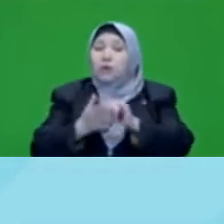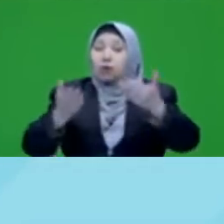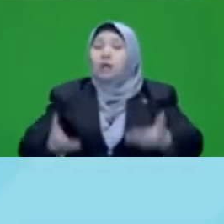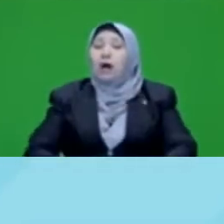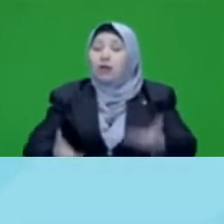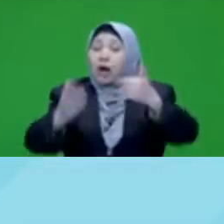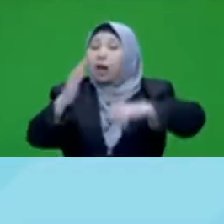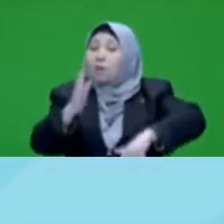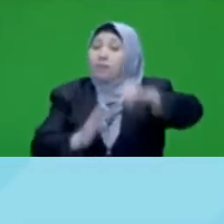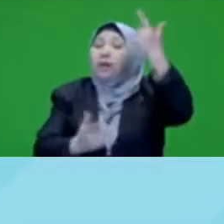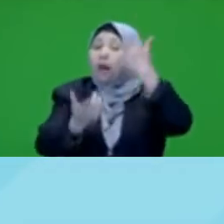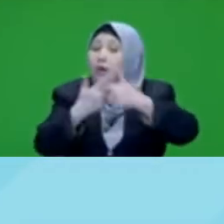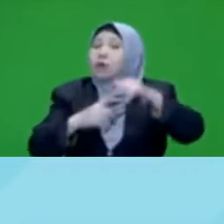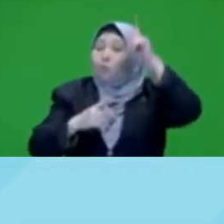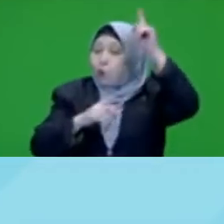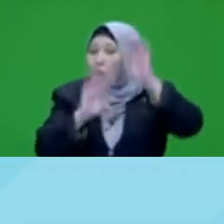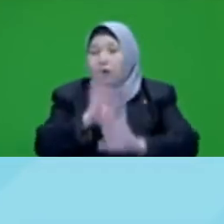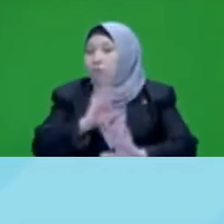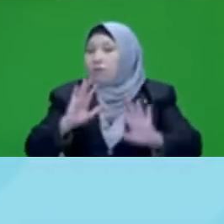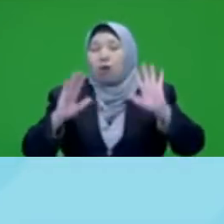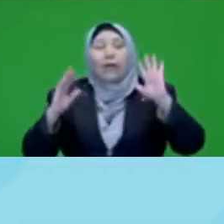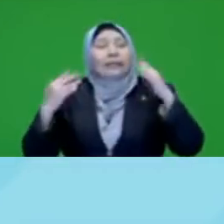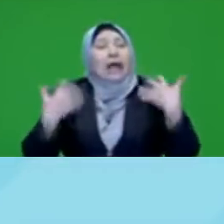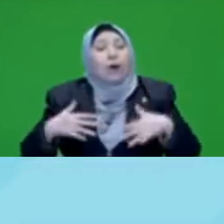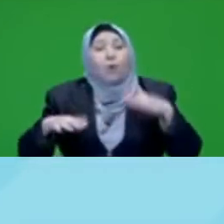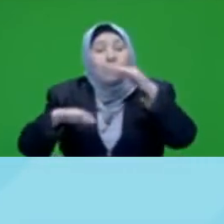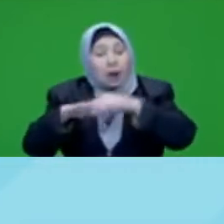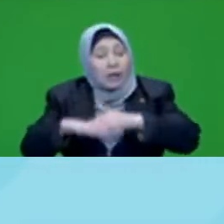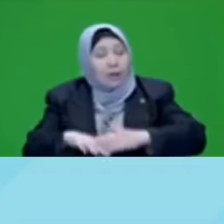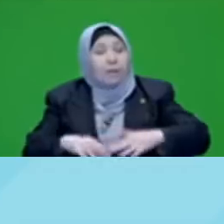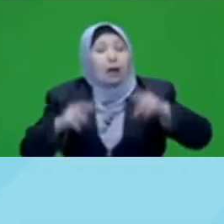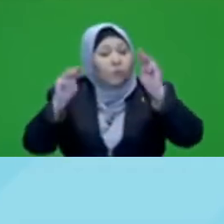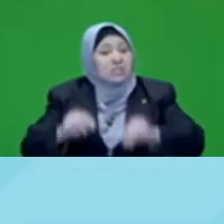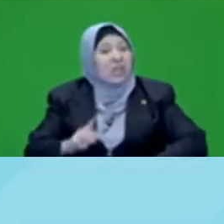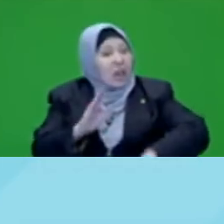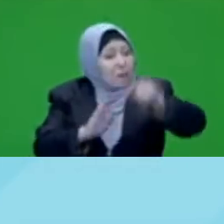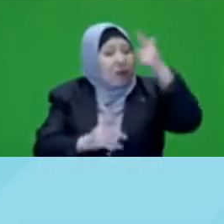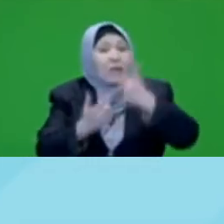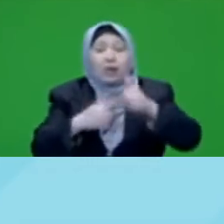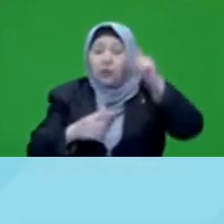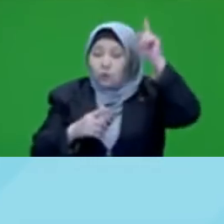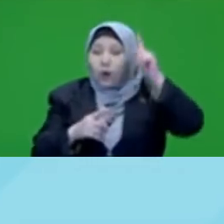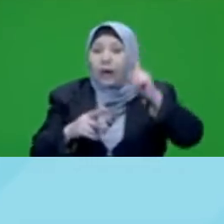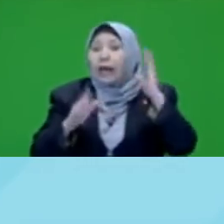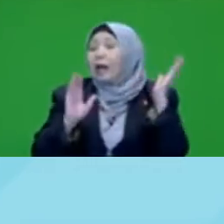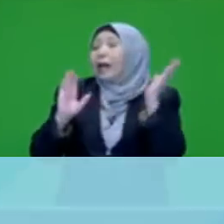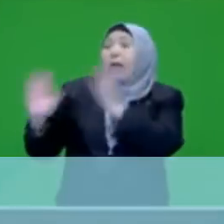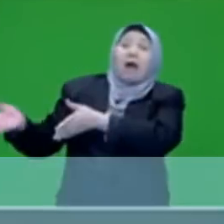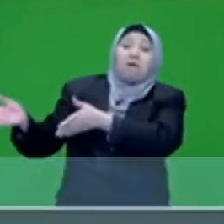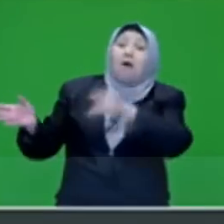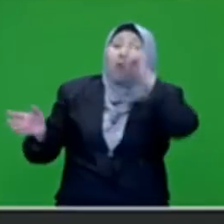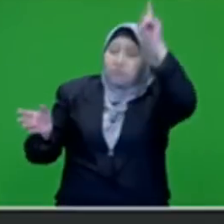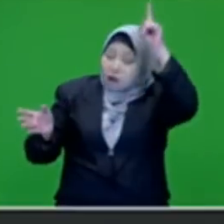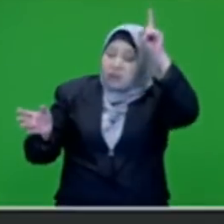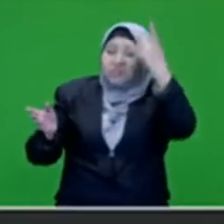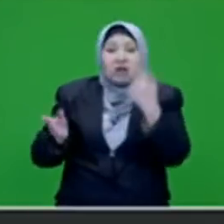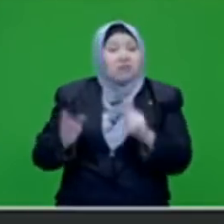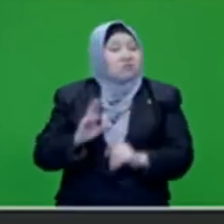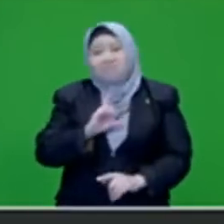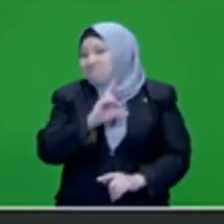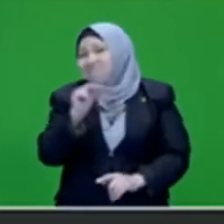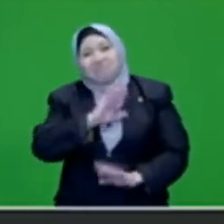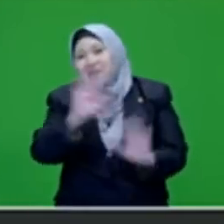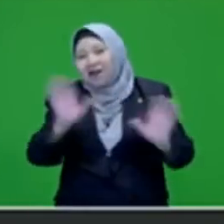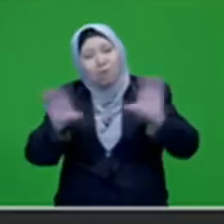lebih daripada Tuhan. Takut kepada manusia lebih daripada Tuhan. Tapi ditinggalkan Allah Subhanahu wa taala lillahi